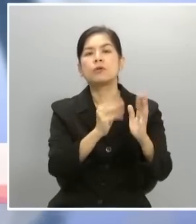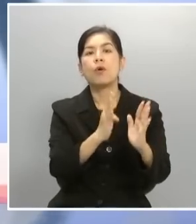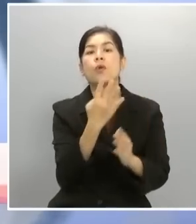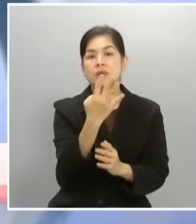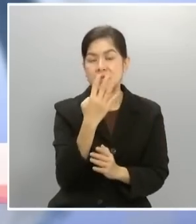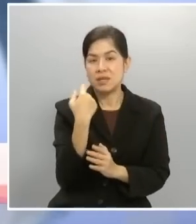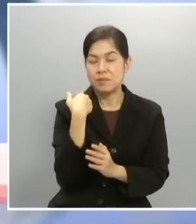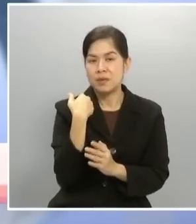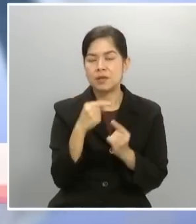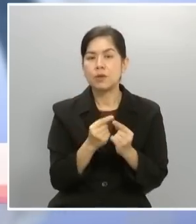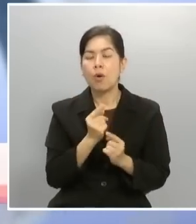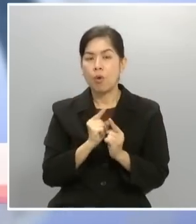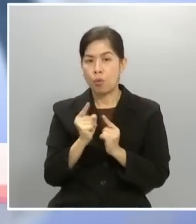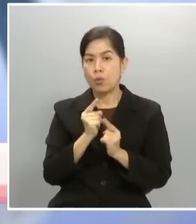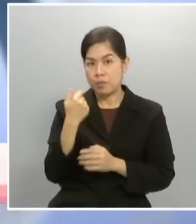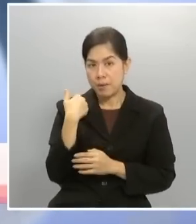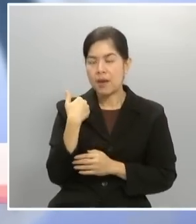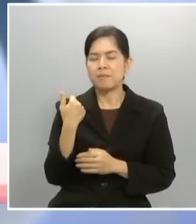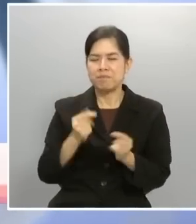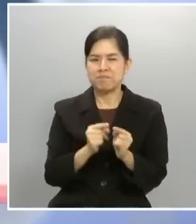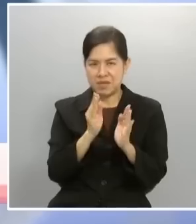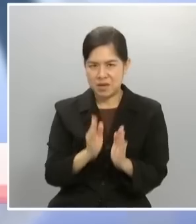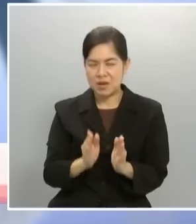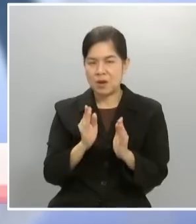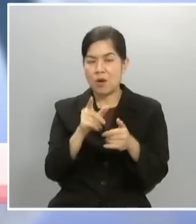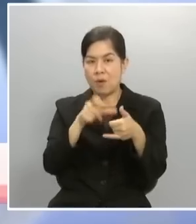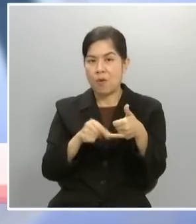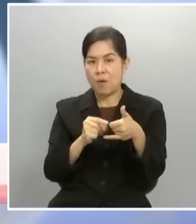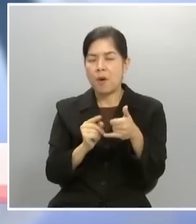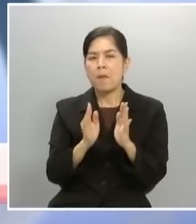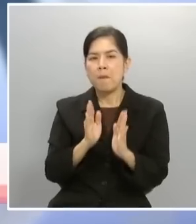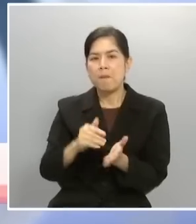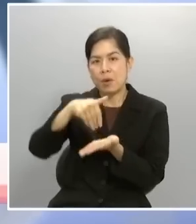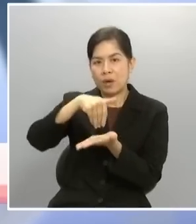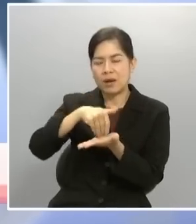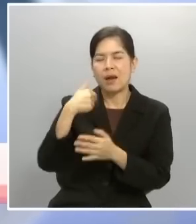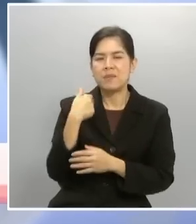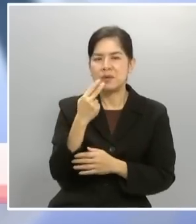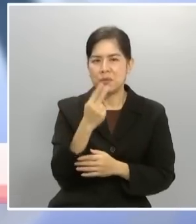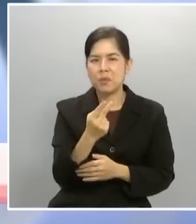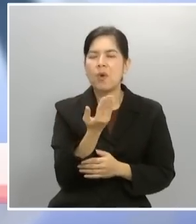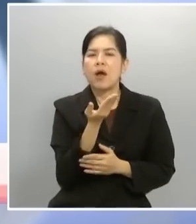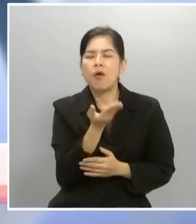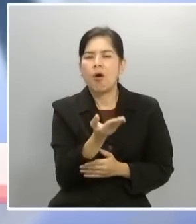ฮะให้คนกลางคนนึงเนี่ยได้มีการส่งข้อความมาเคลียร์นะฮะอ่ะเรามี